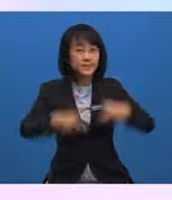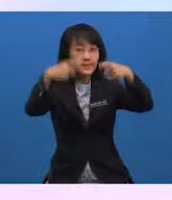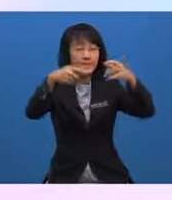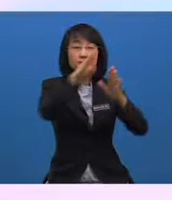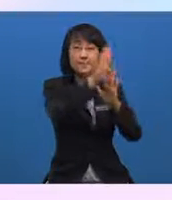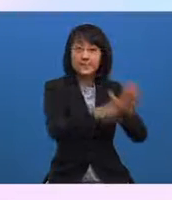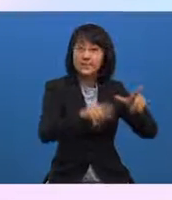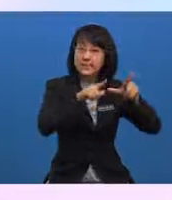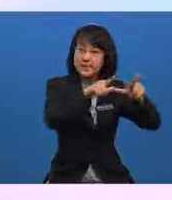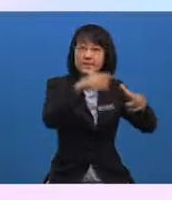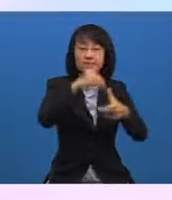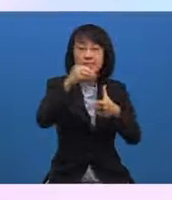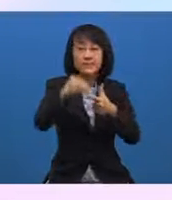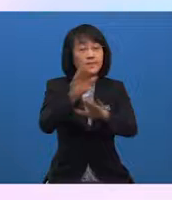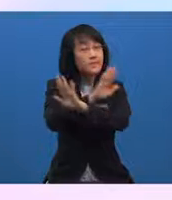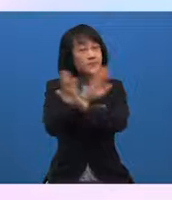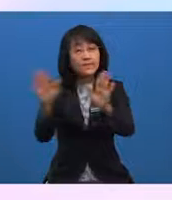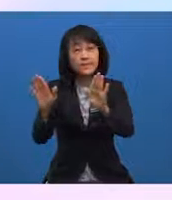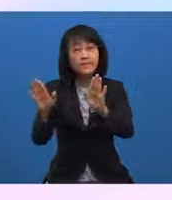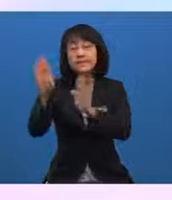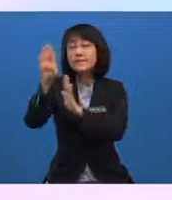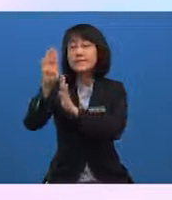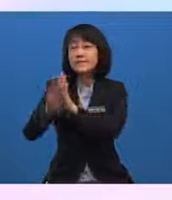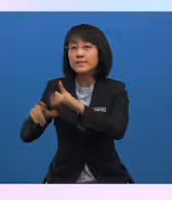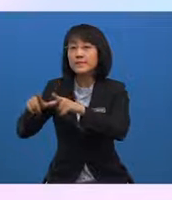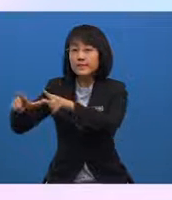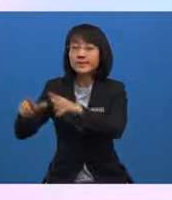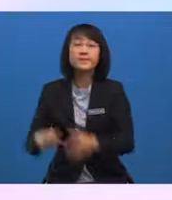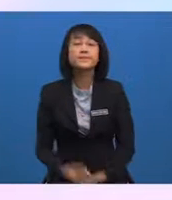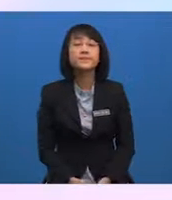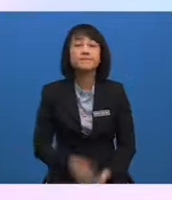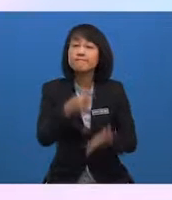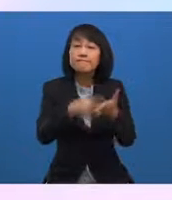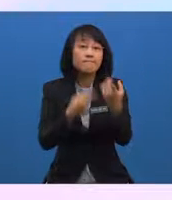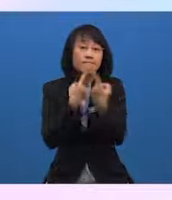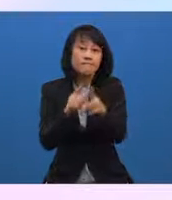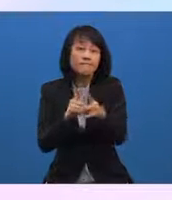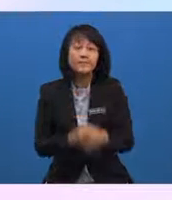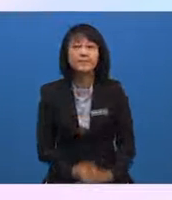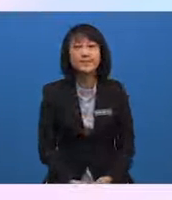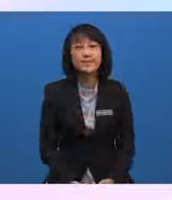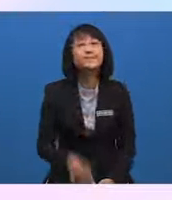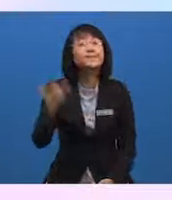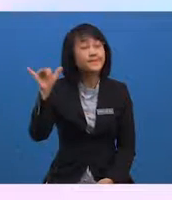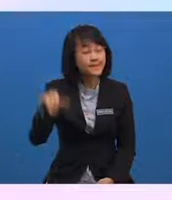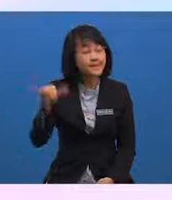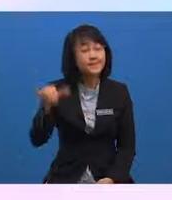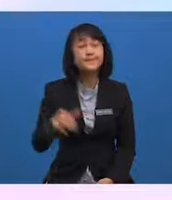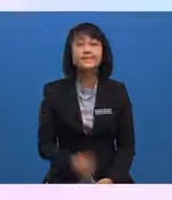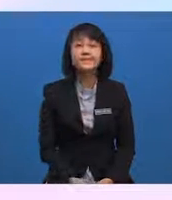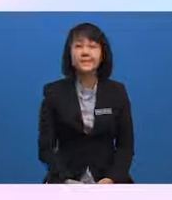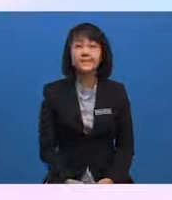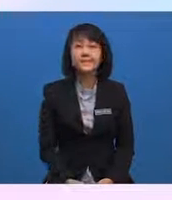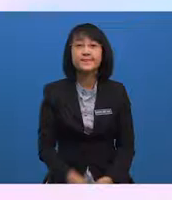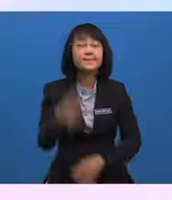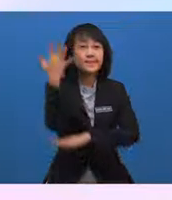berkayu atau tidak berkayu? Apa jawapannya, murid-murid? Ya,